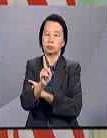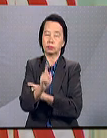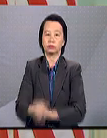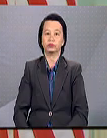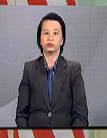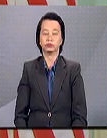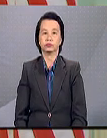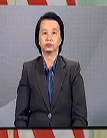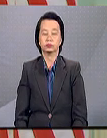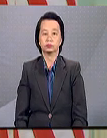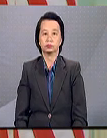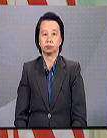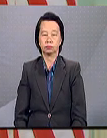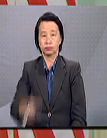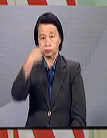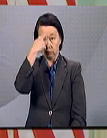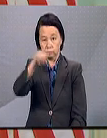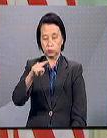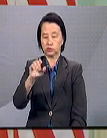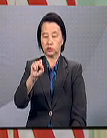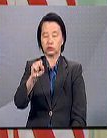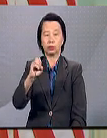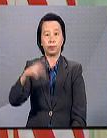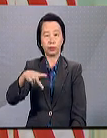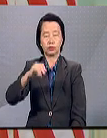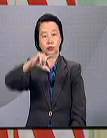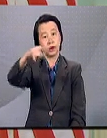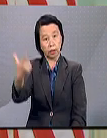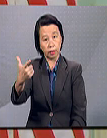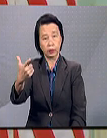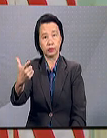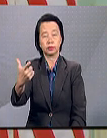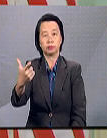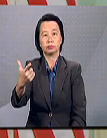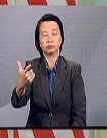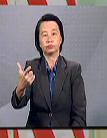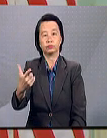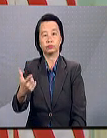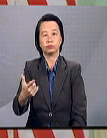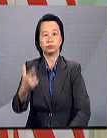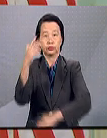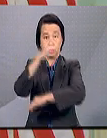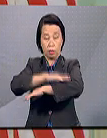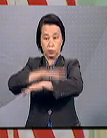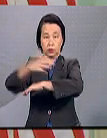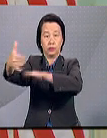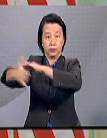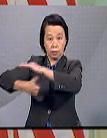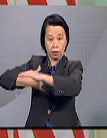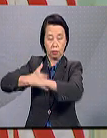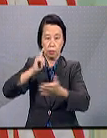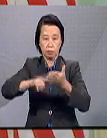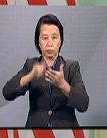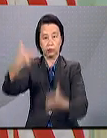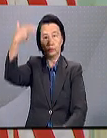Bagi SOP yang lain ialah seperti berikut. kaunter di pintu masuk bagi memeriksa